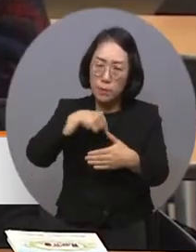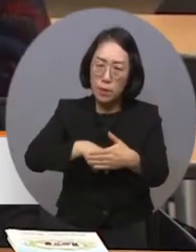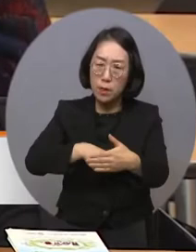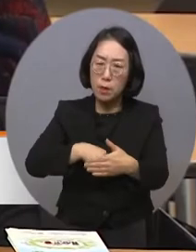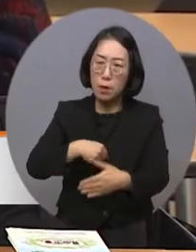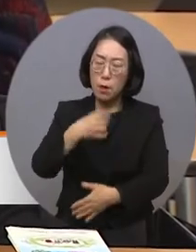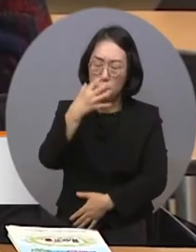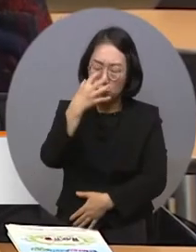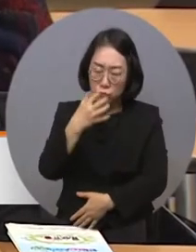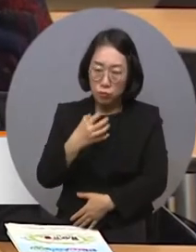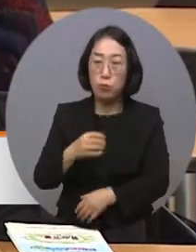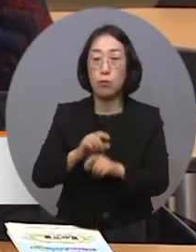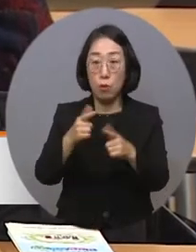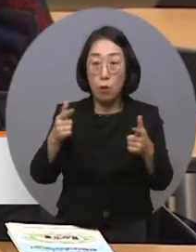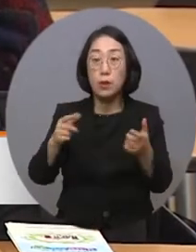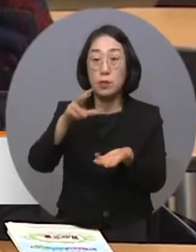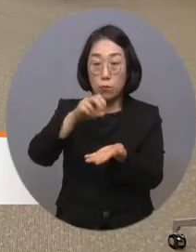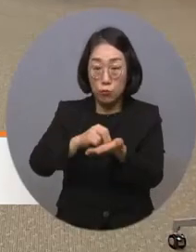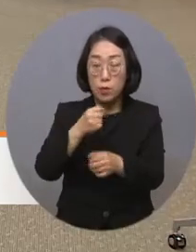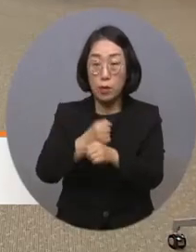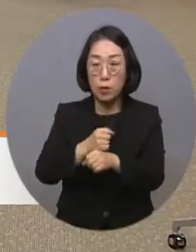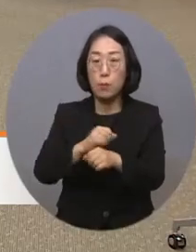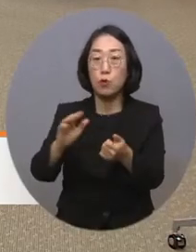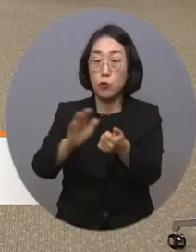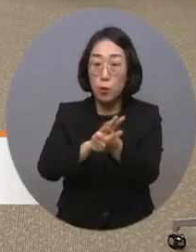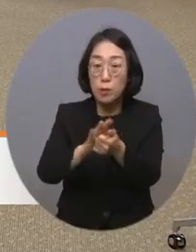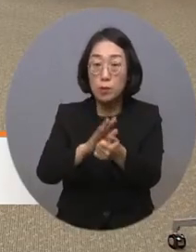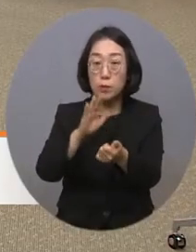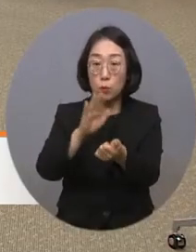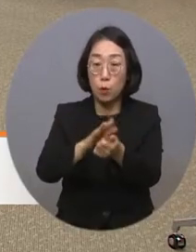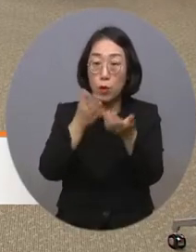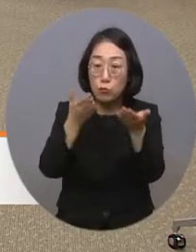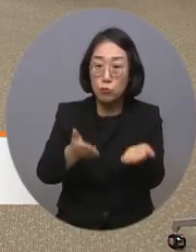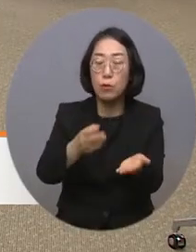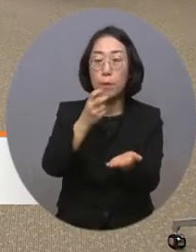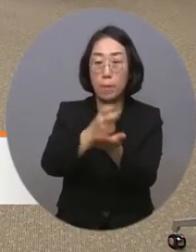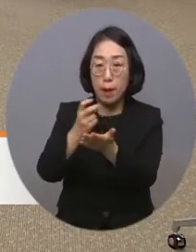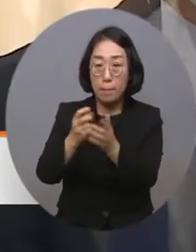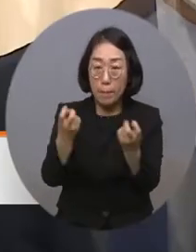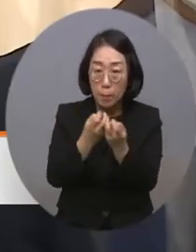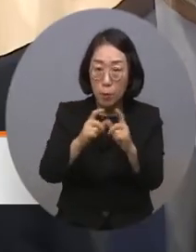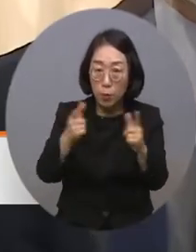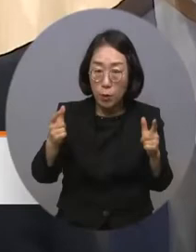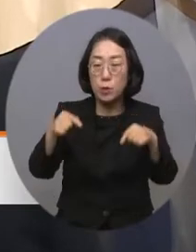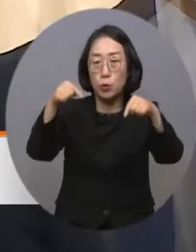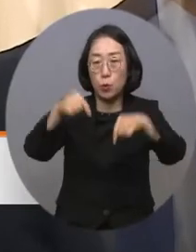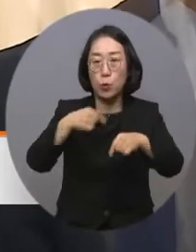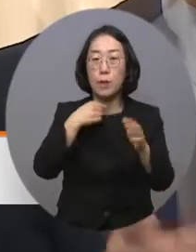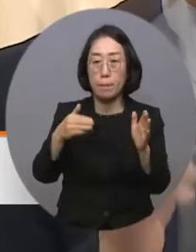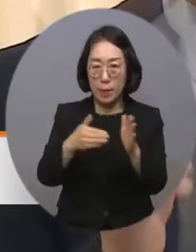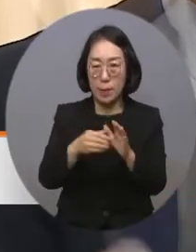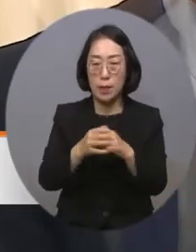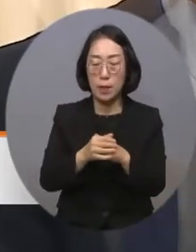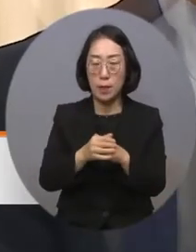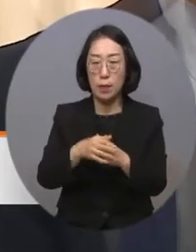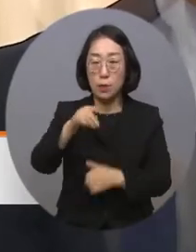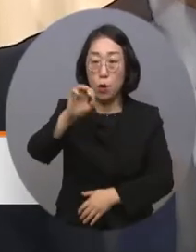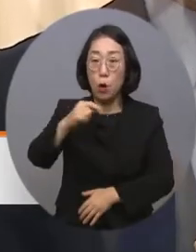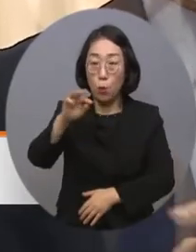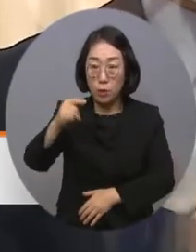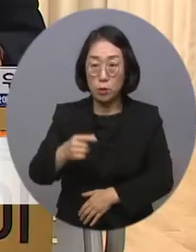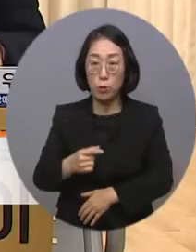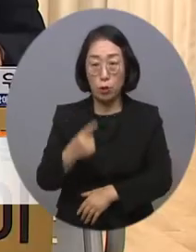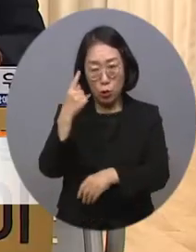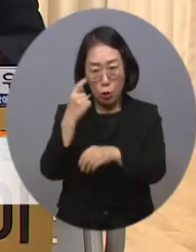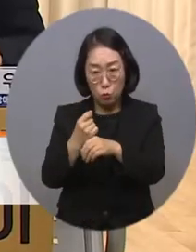앞으로 필요한 서비스 지원책과 방안을 논하고자 마련됐습니다. 이날 현장에는 한국장애인개발원 서원선